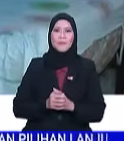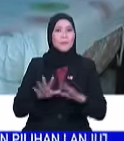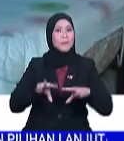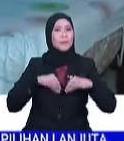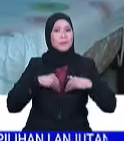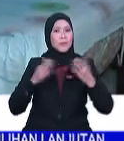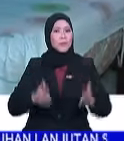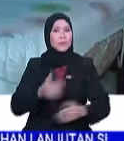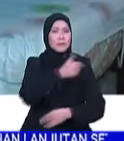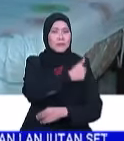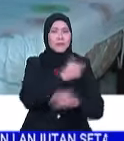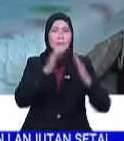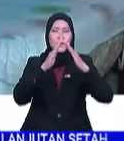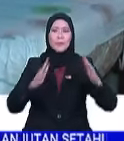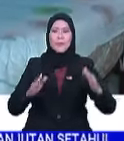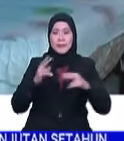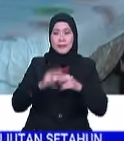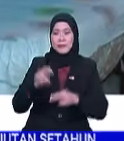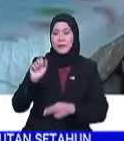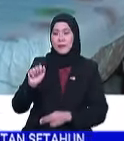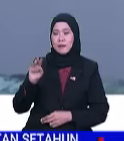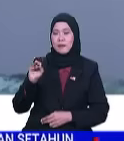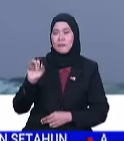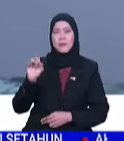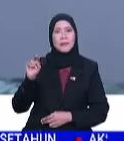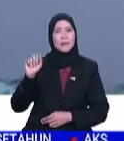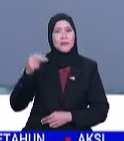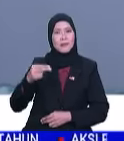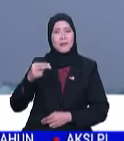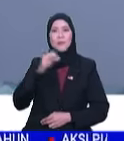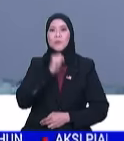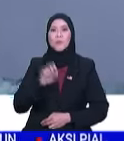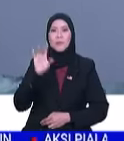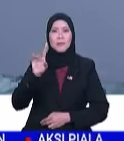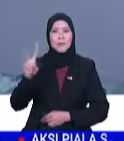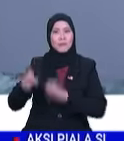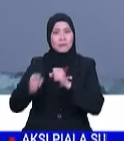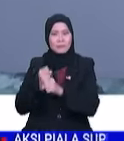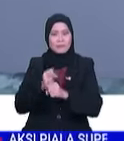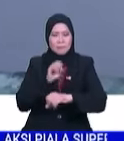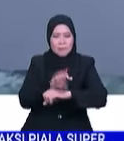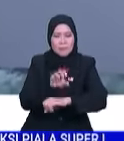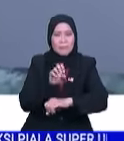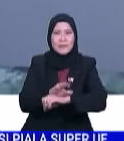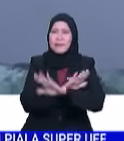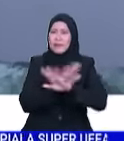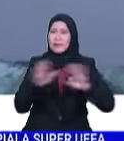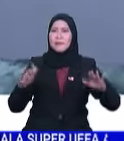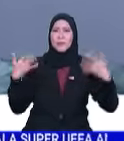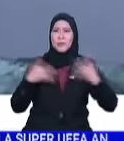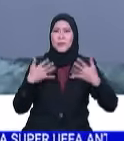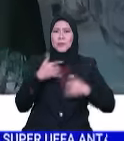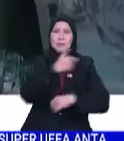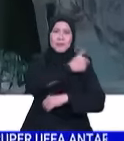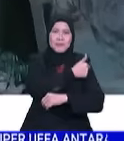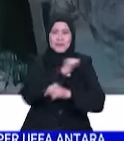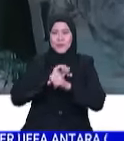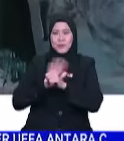penerima vaksin di rumah Aminah Mat Amin, 82 tahun, menasihati penduduk supaya tidak takut mendapatkan